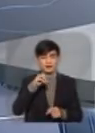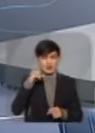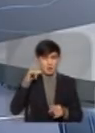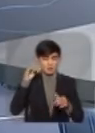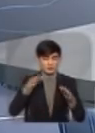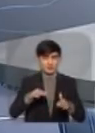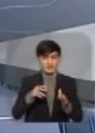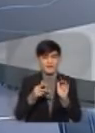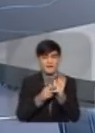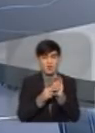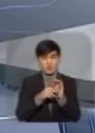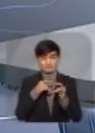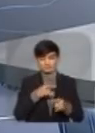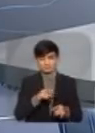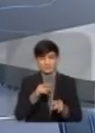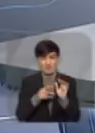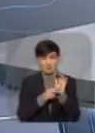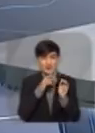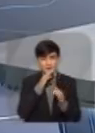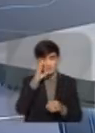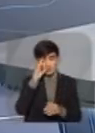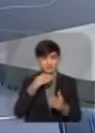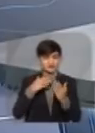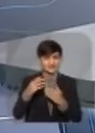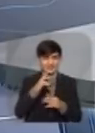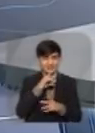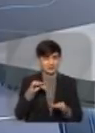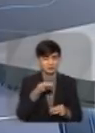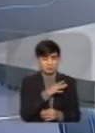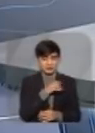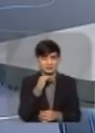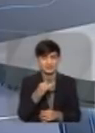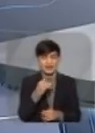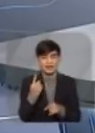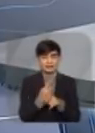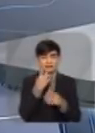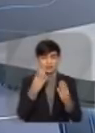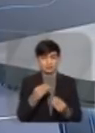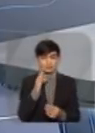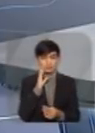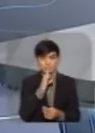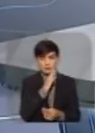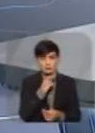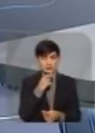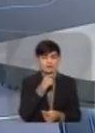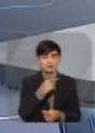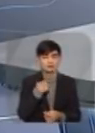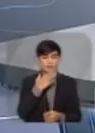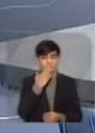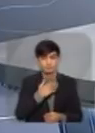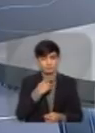8 жыл ешкіммен сөйлеспеген бала, бірақ сәтте анасына «Мама, мен сені жақсы көрем»